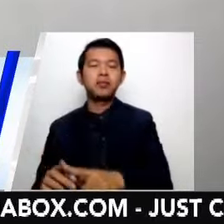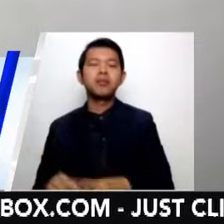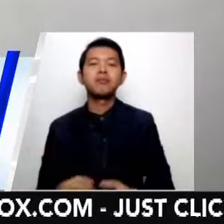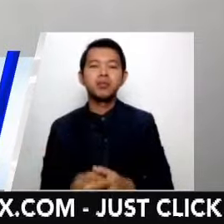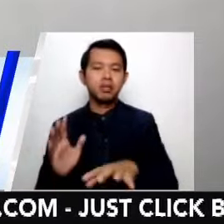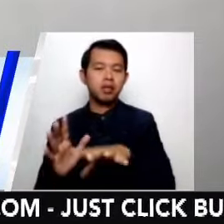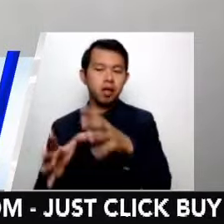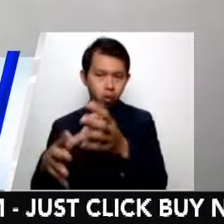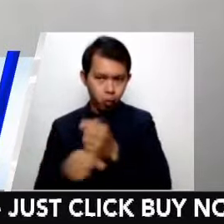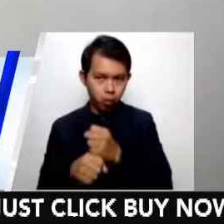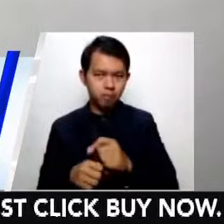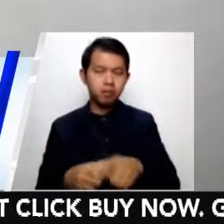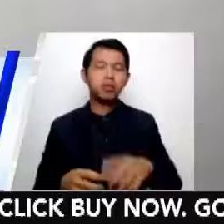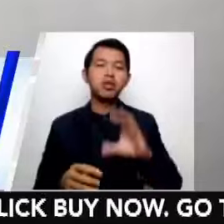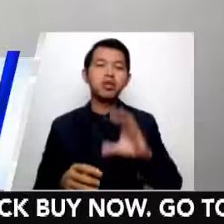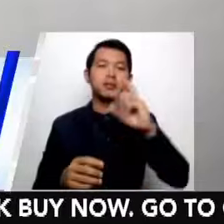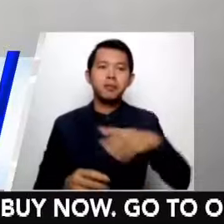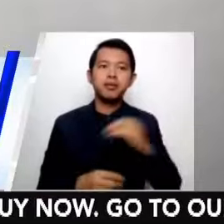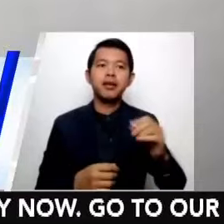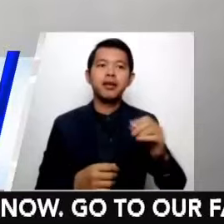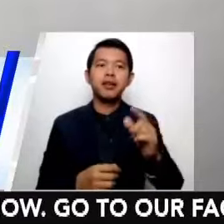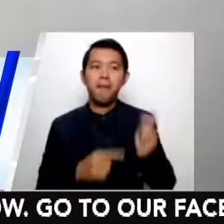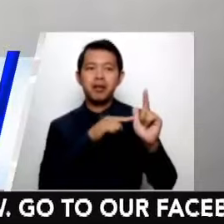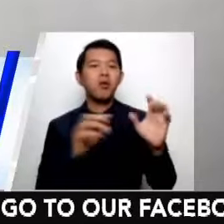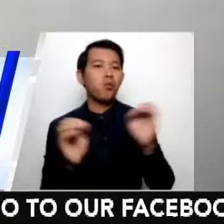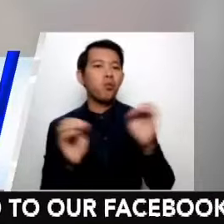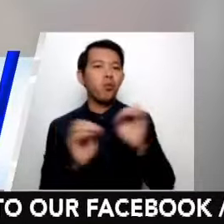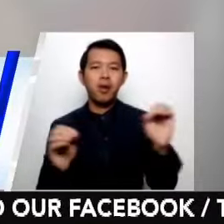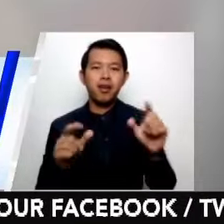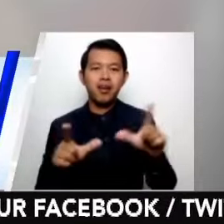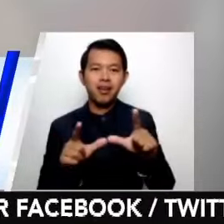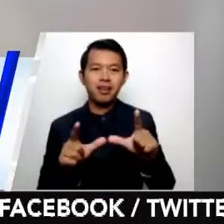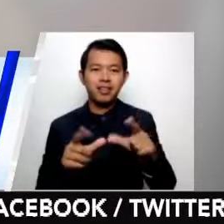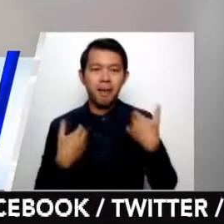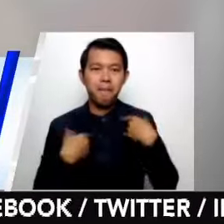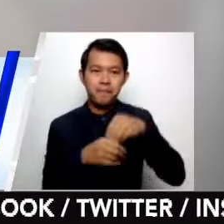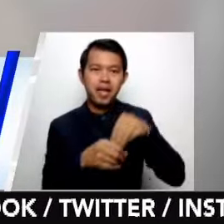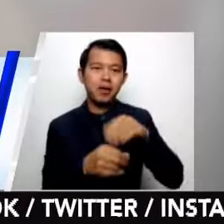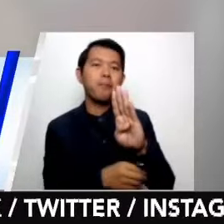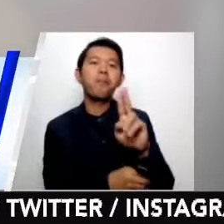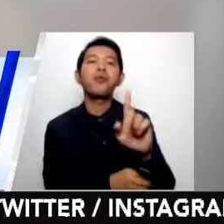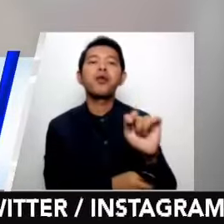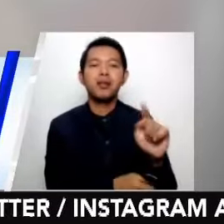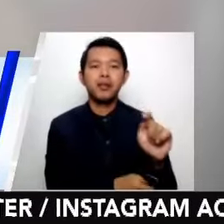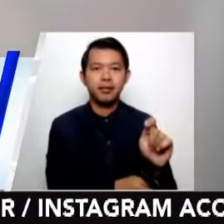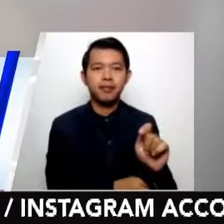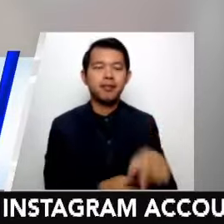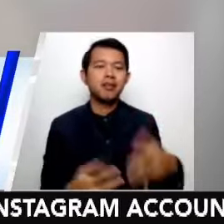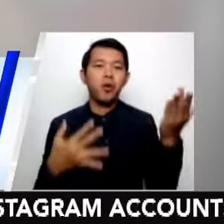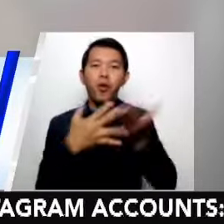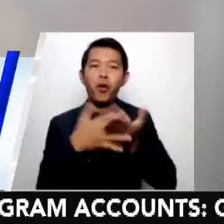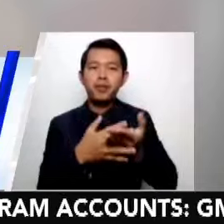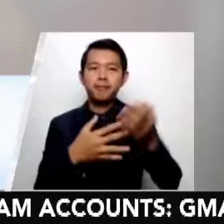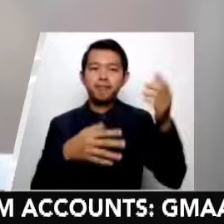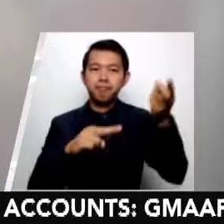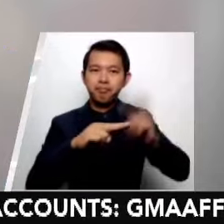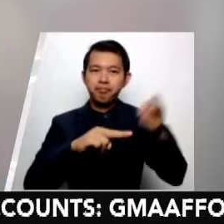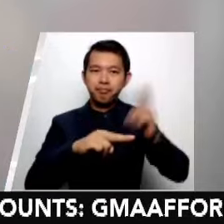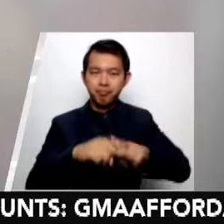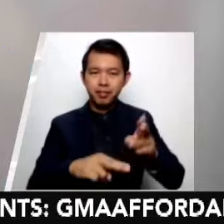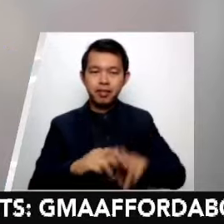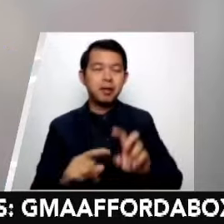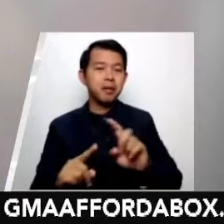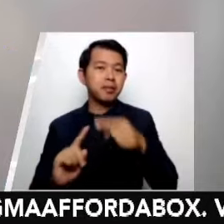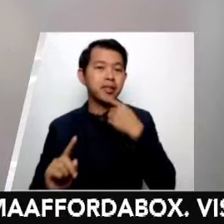lisensyadong baril na kargado ng mga bala mahaharap sa patong-patong na reklamo ang suspek na itinanggi ang